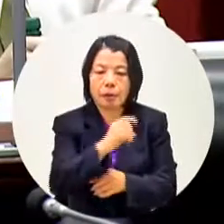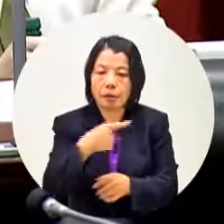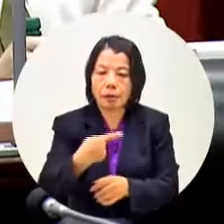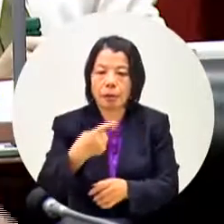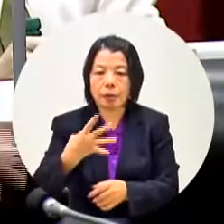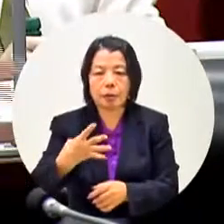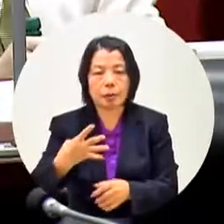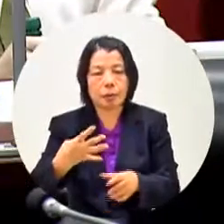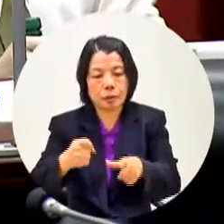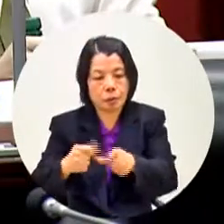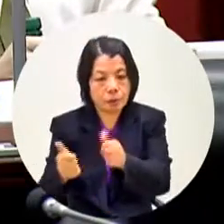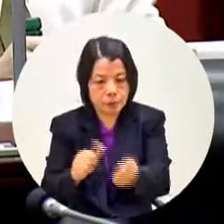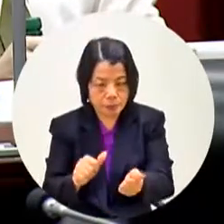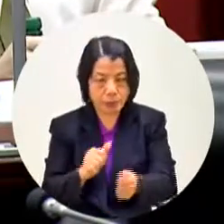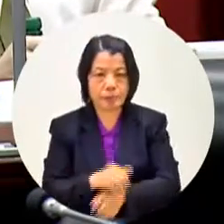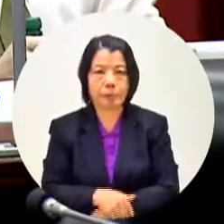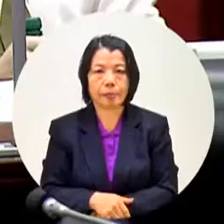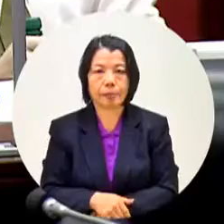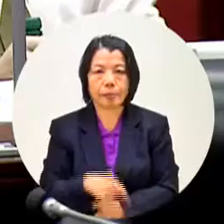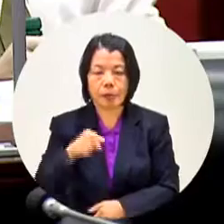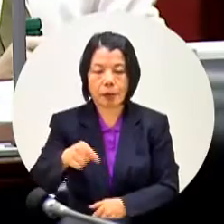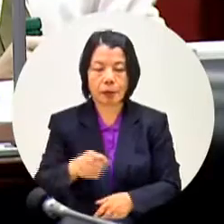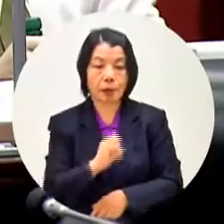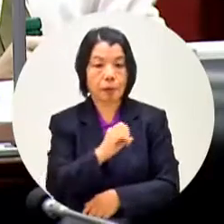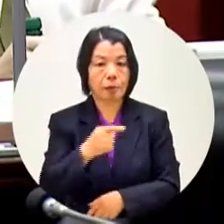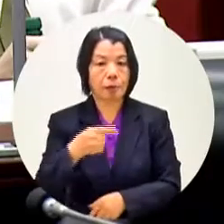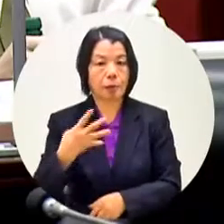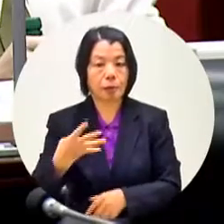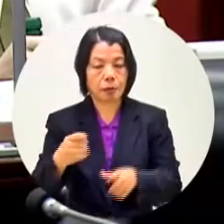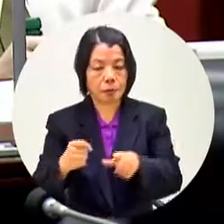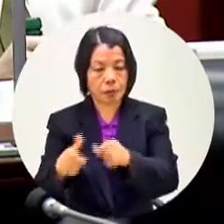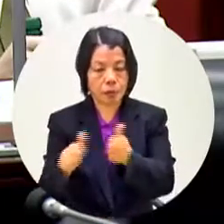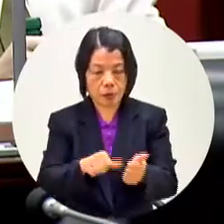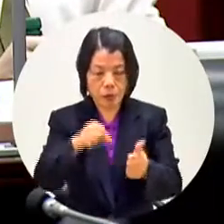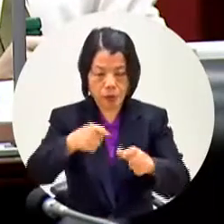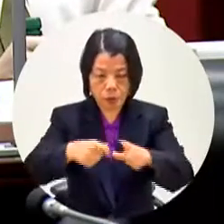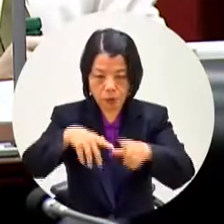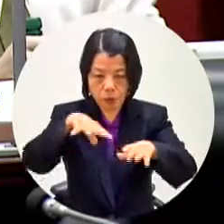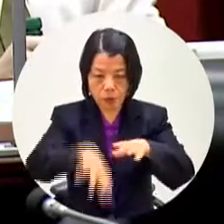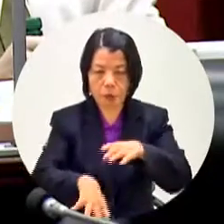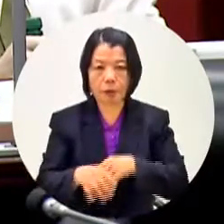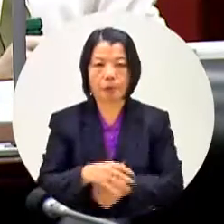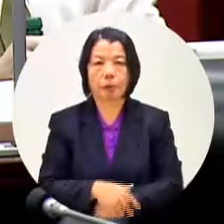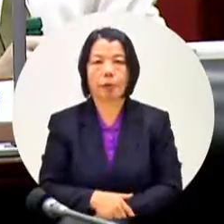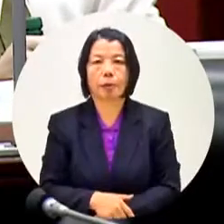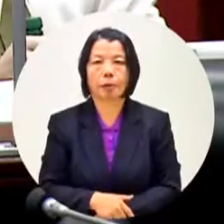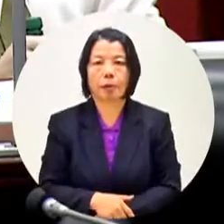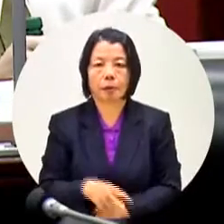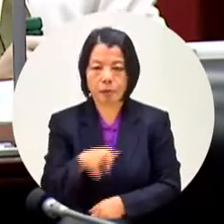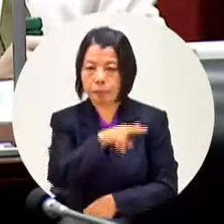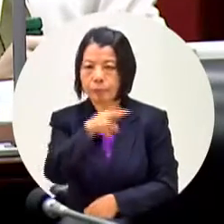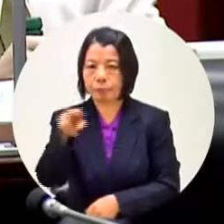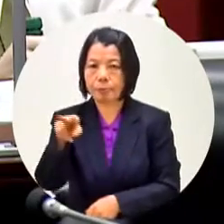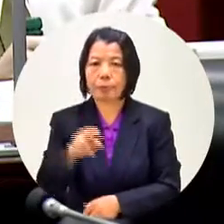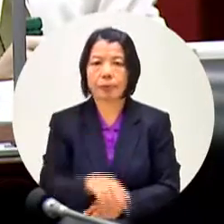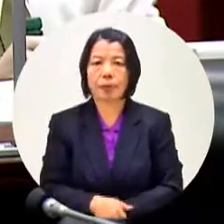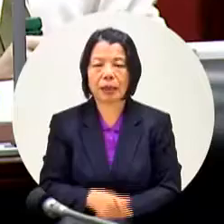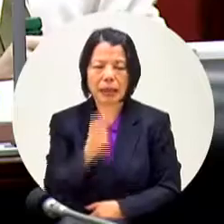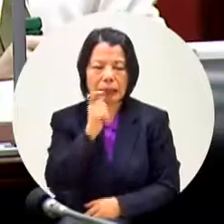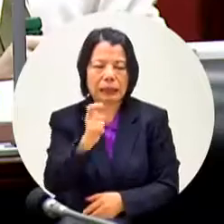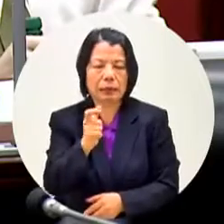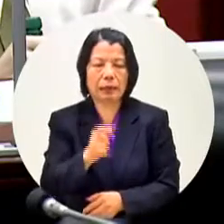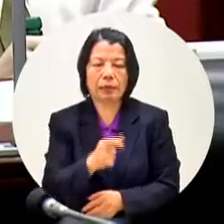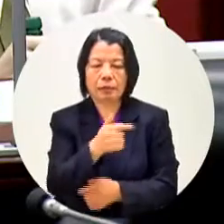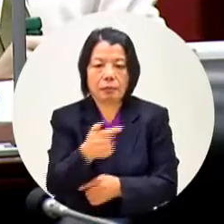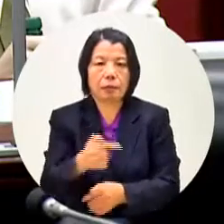共融性的这样的一个公园， 各一座、 我们市政府愿意配合办理。 好， 请黄秋英议员回到选区告诉您的